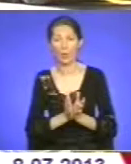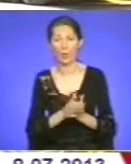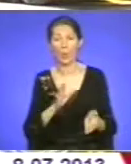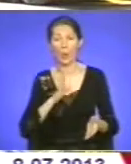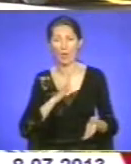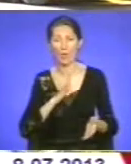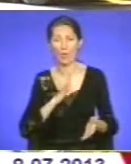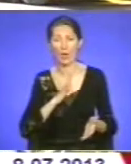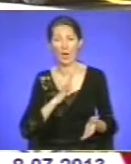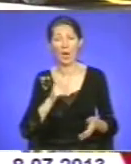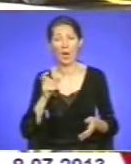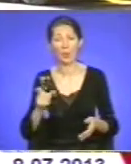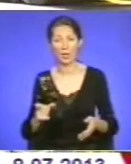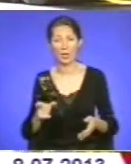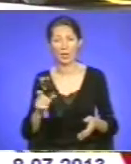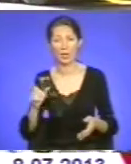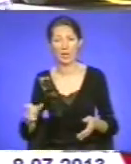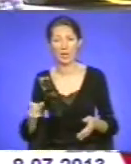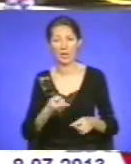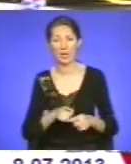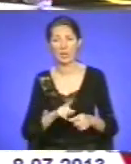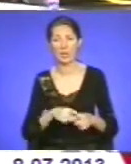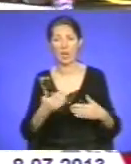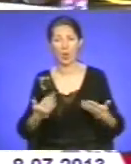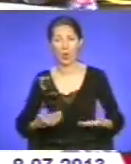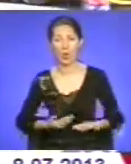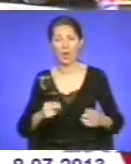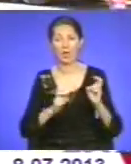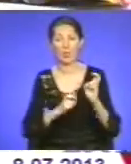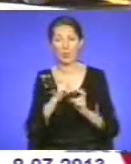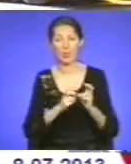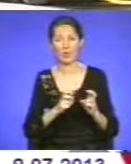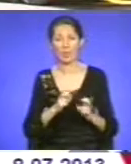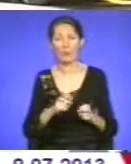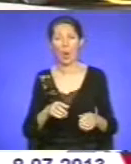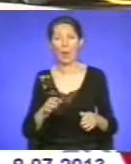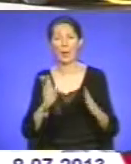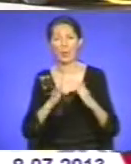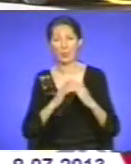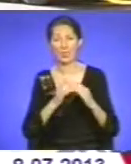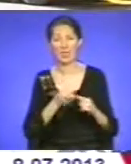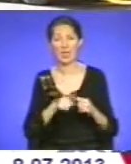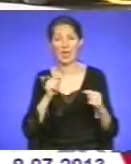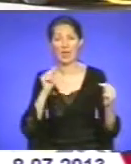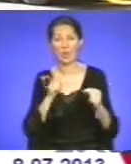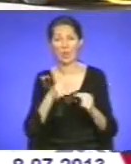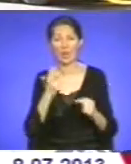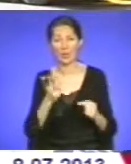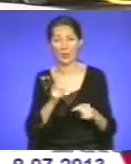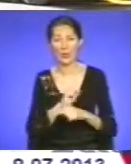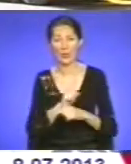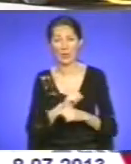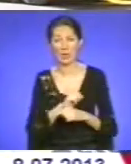перебування пацієнтів, в даному випадку це комунальне підприємство, і в приміщення, яке відповідає двом критеріям –